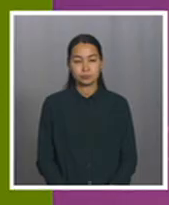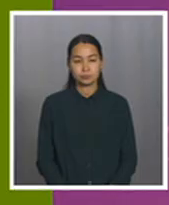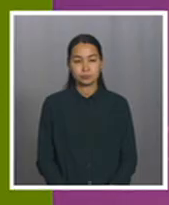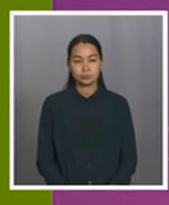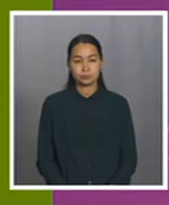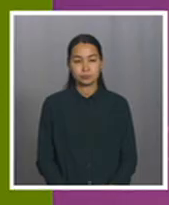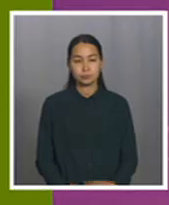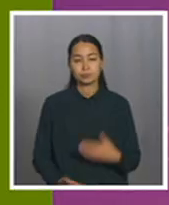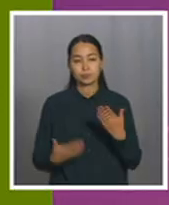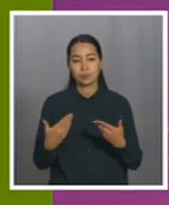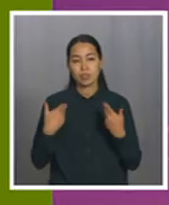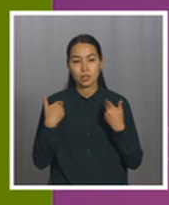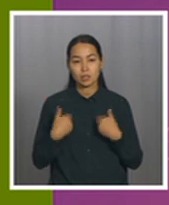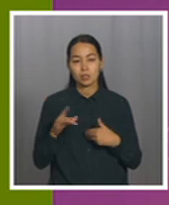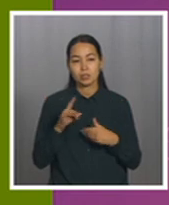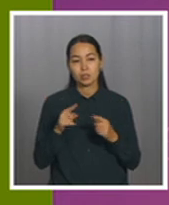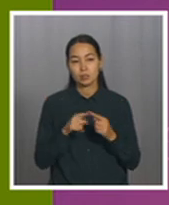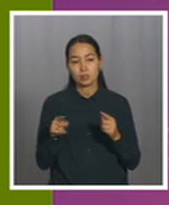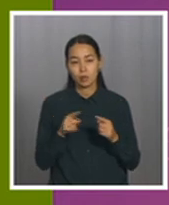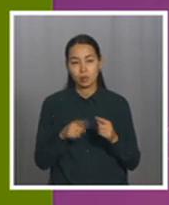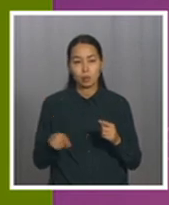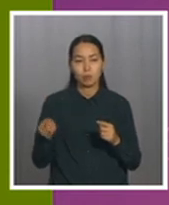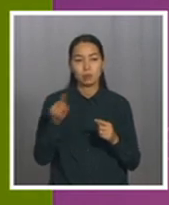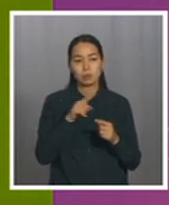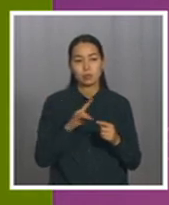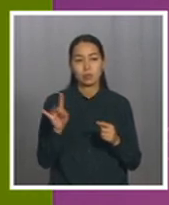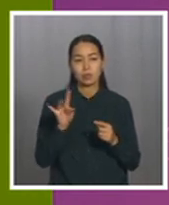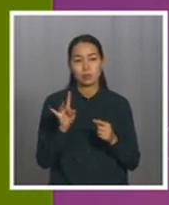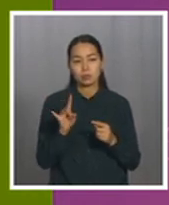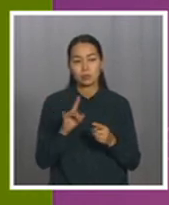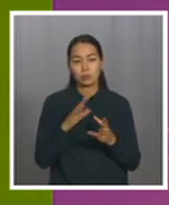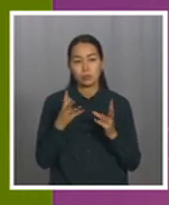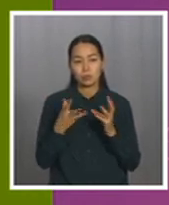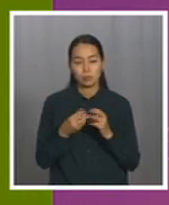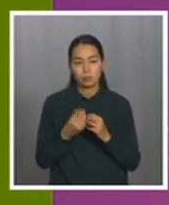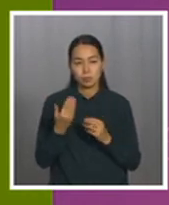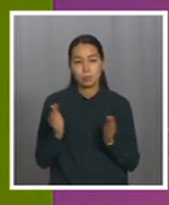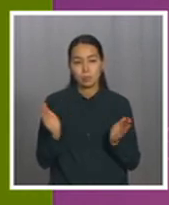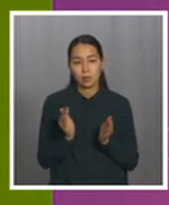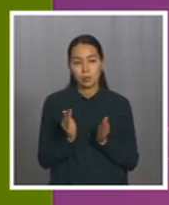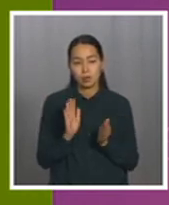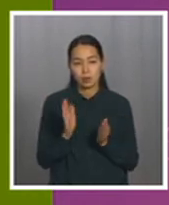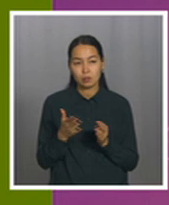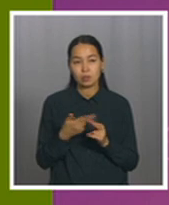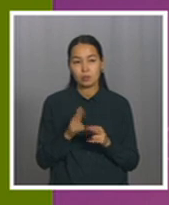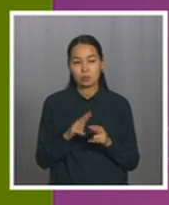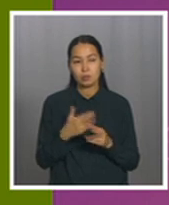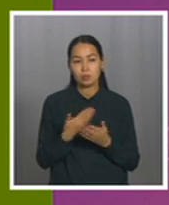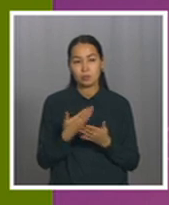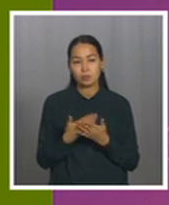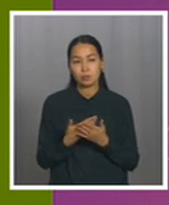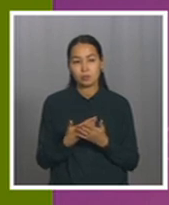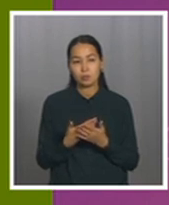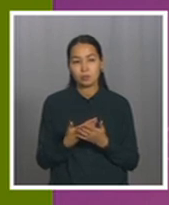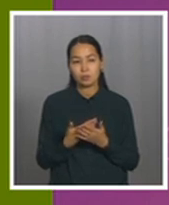Егер дененің мөлшері оның айналу осінен арақашықтығымен салыстырғанда өте аз болса, онда шамамен алғанда оның